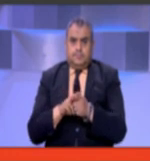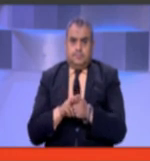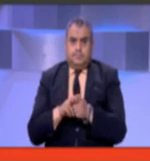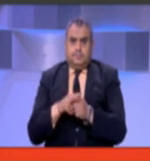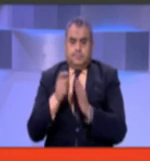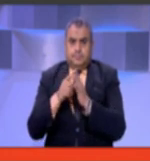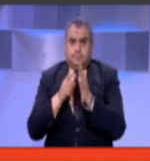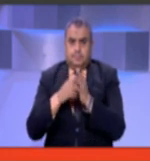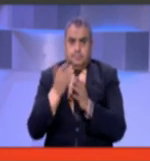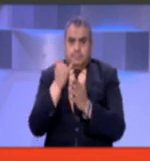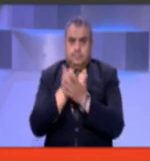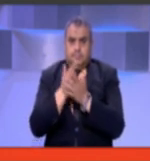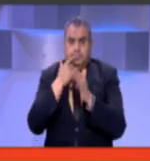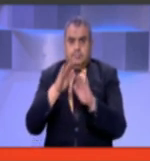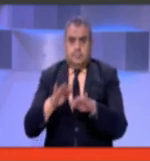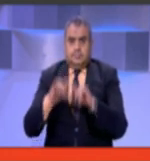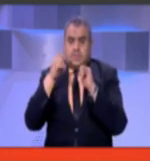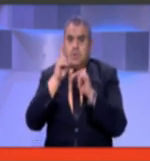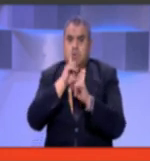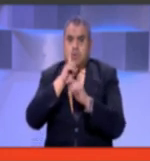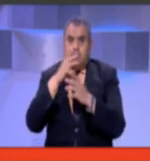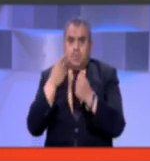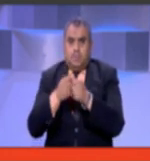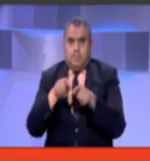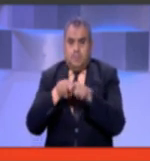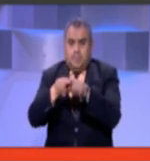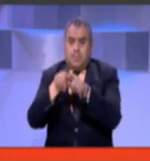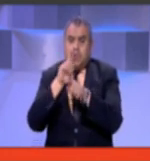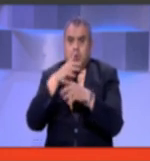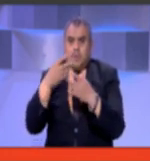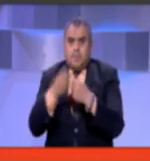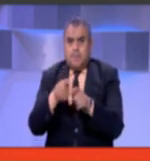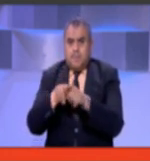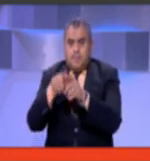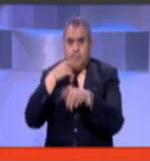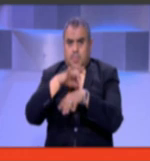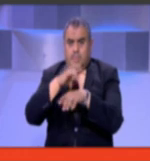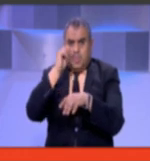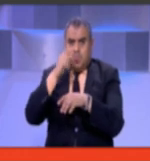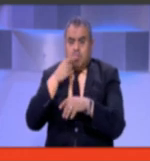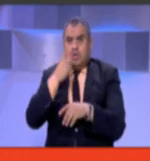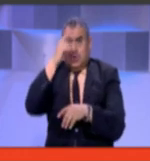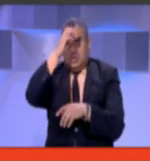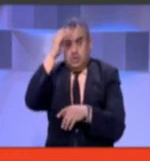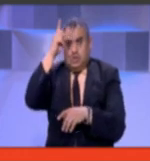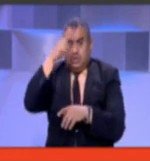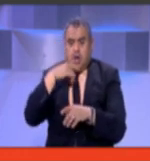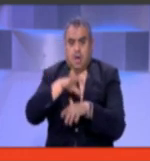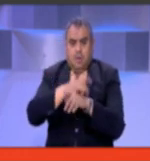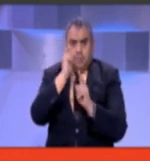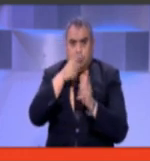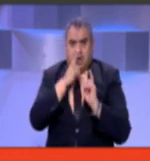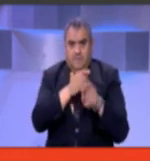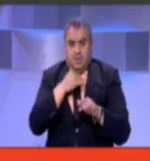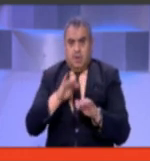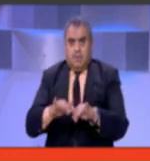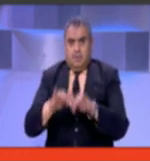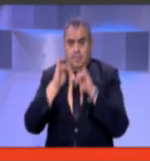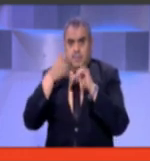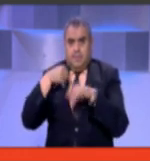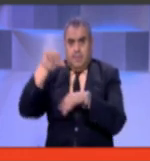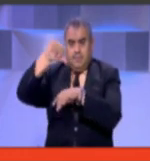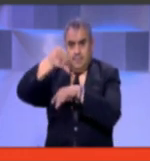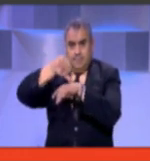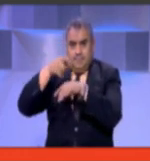وهو لما خرج مع والدته زي ما هو جه مع والدته، وان شاء الله اخرج لهم. بس انا متواجد